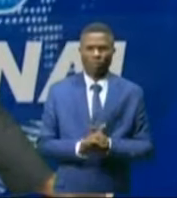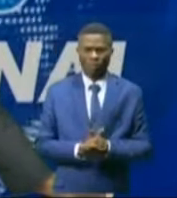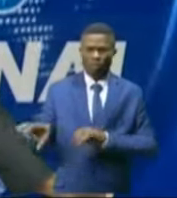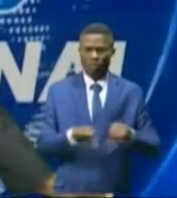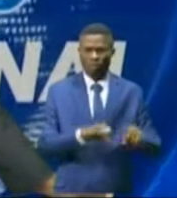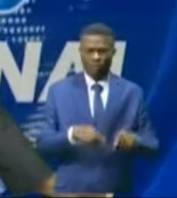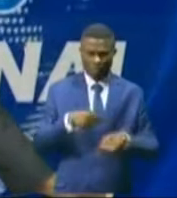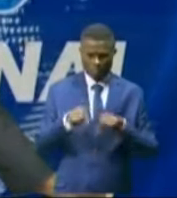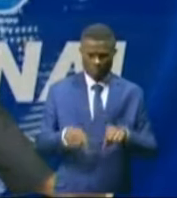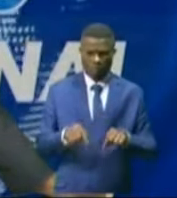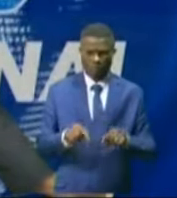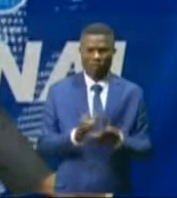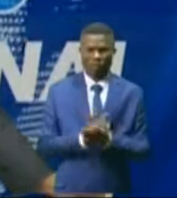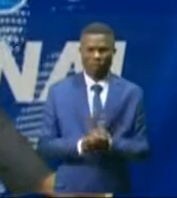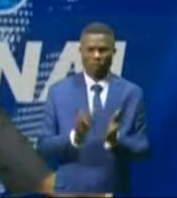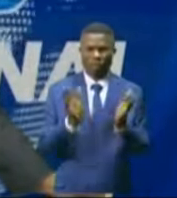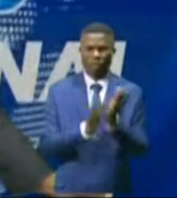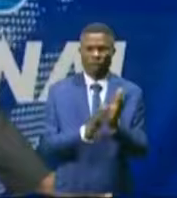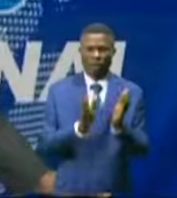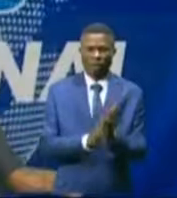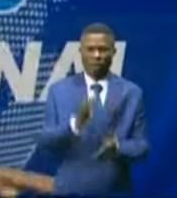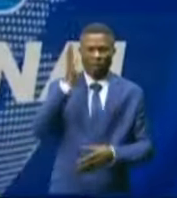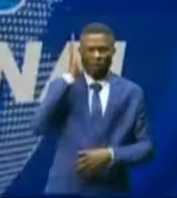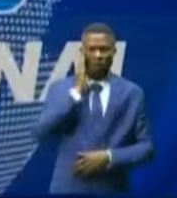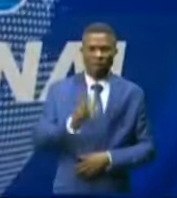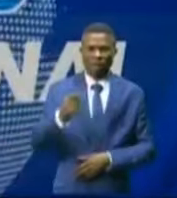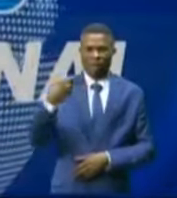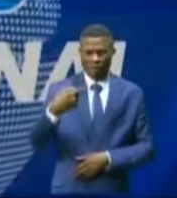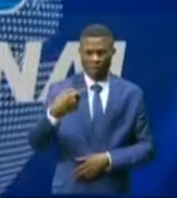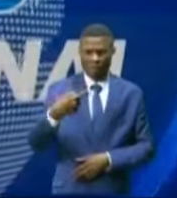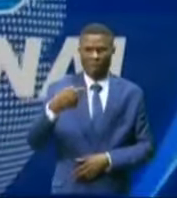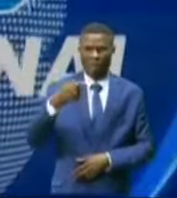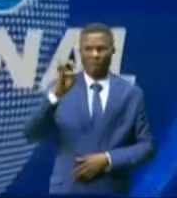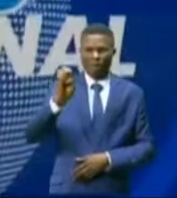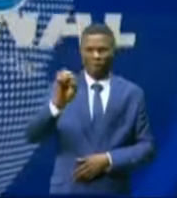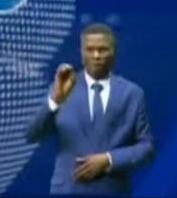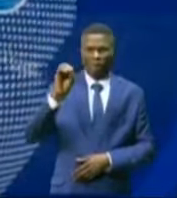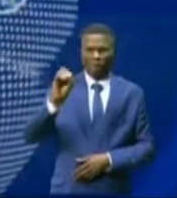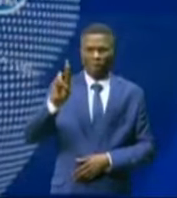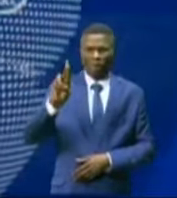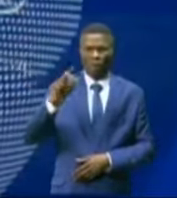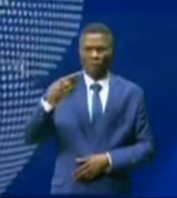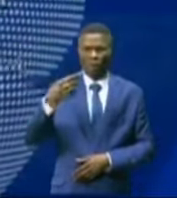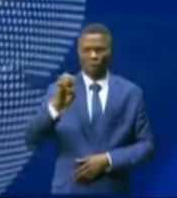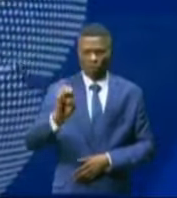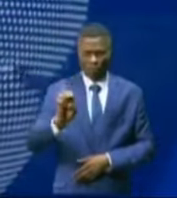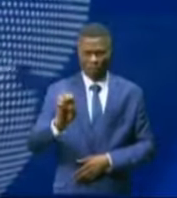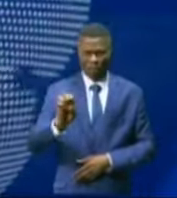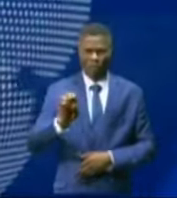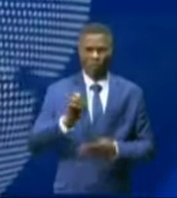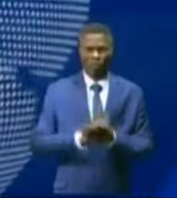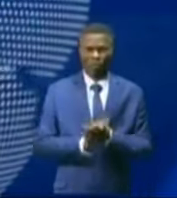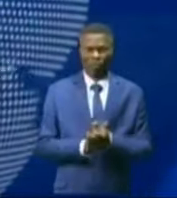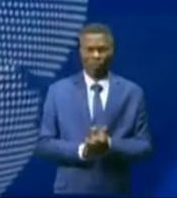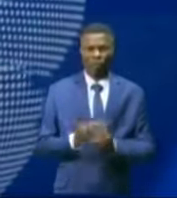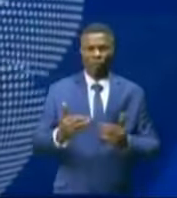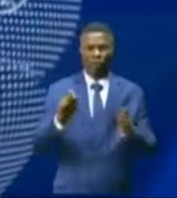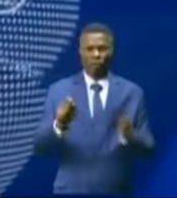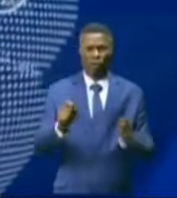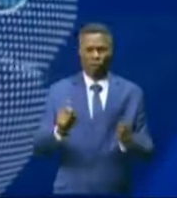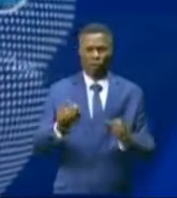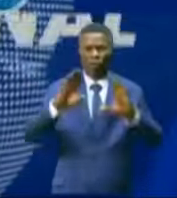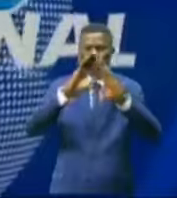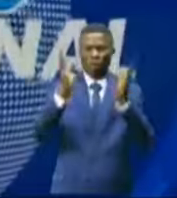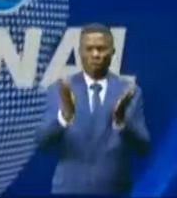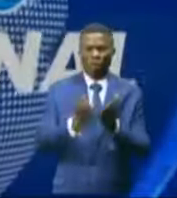L'activité a eu lieu au complexe scolaire Saint-Georges et non au stade Vélodrome, comme je l'ai dit tantôt. Poursuivons ce journal. La